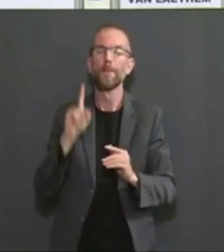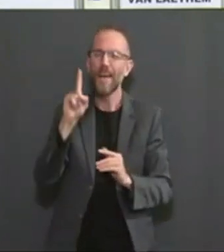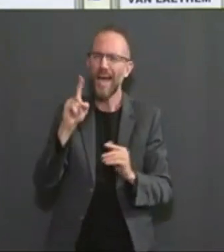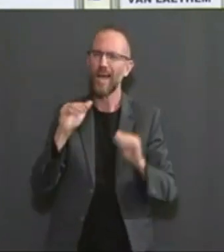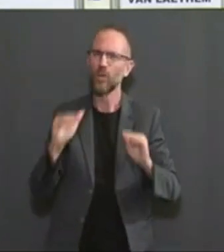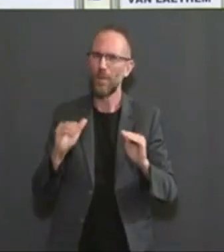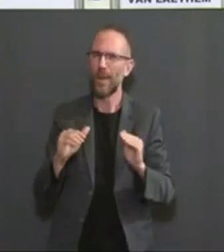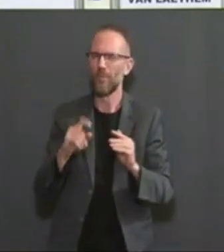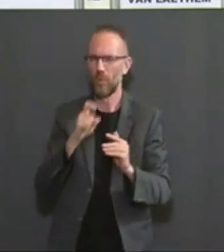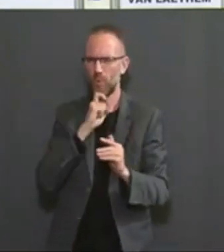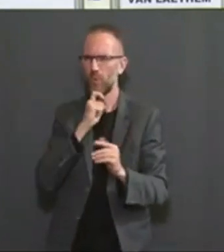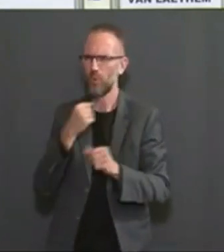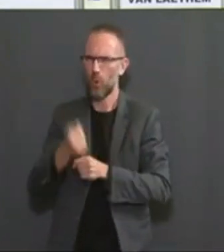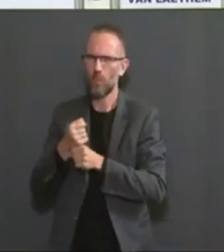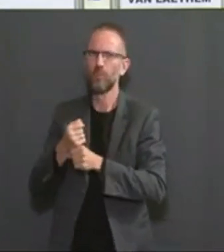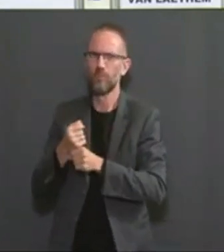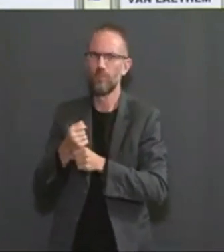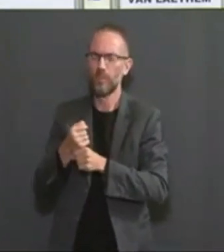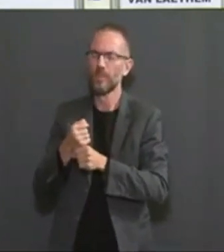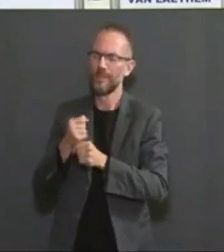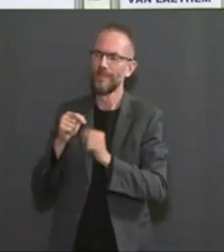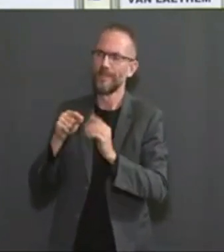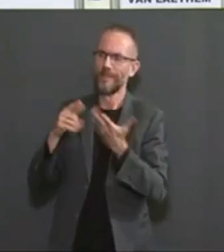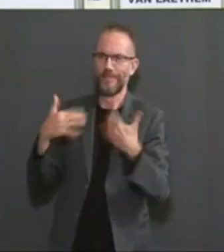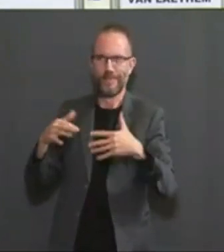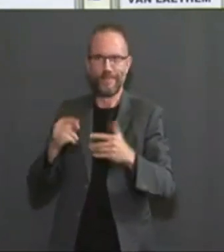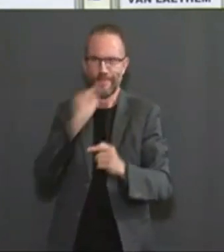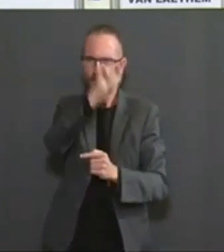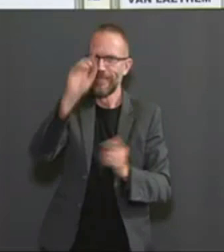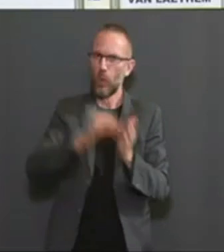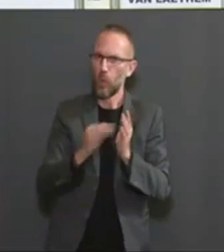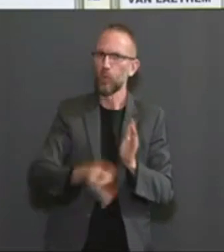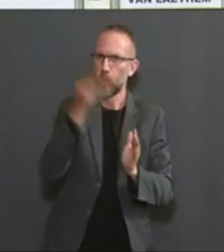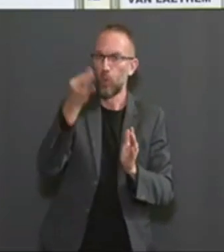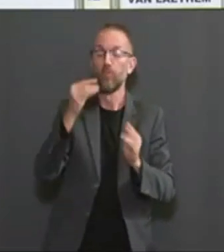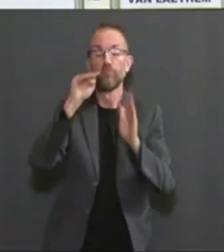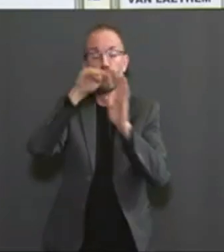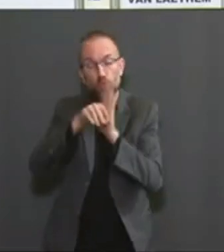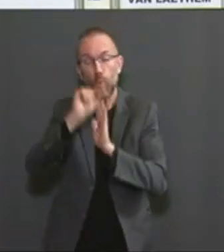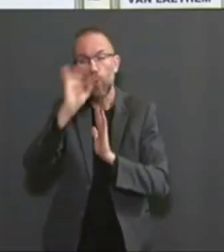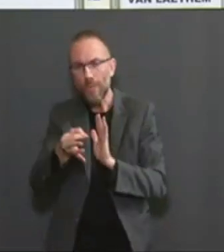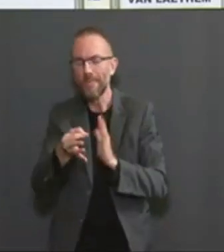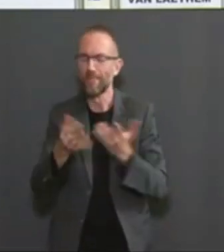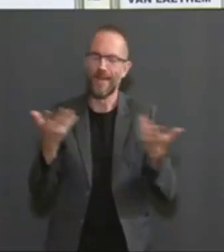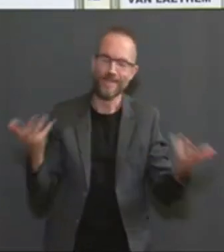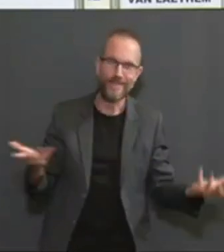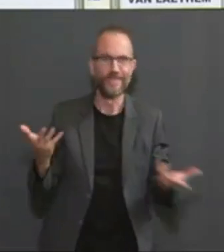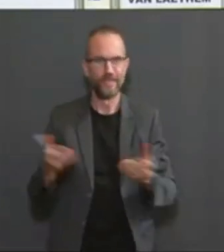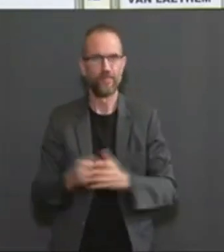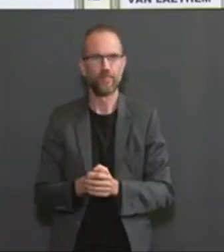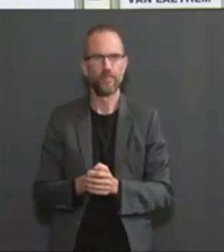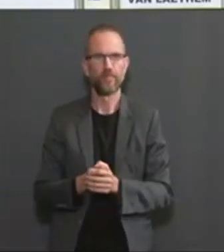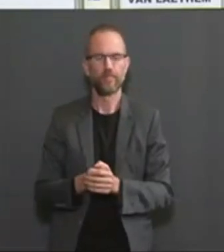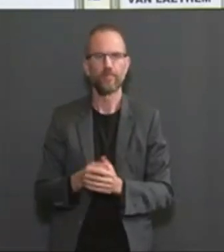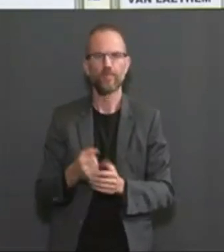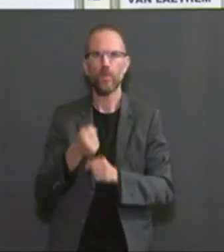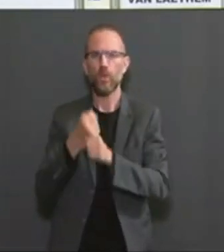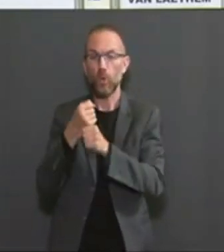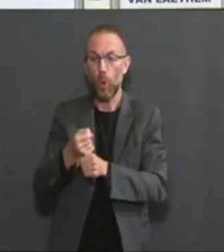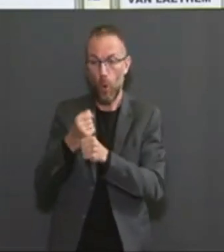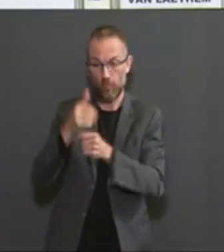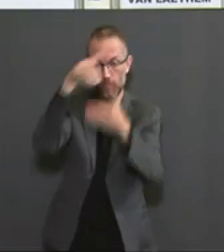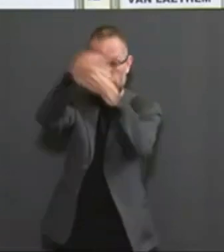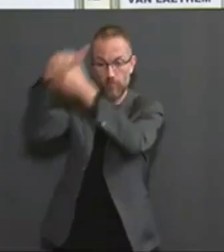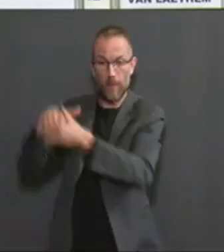modeste actuellement. Si on s'intéresse aux maisons de repos dans lesquelles il y a au moins un cas de Covid, eh bien, on voit